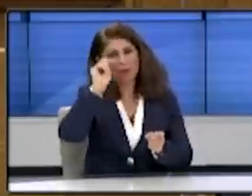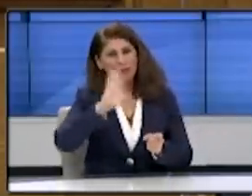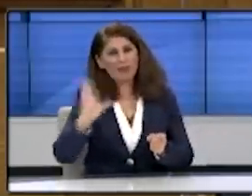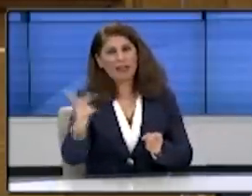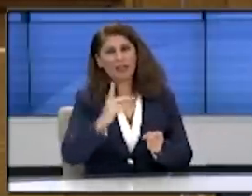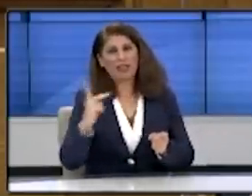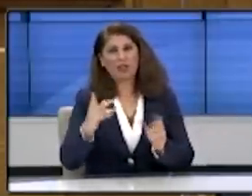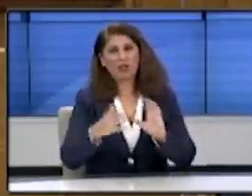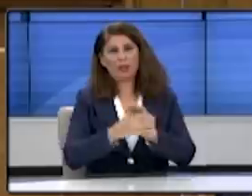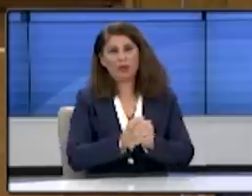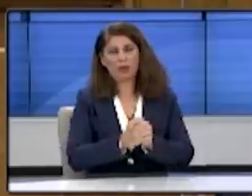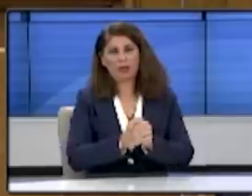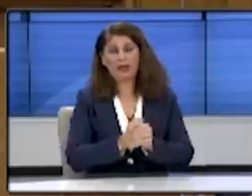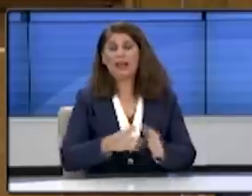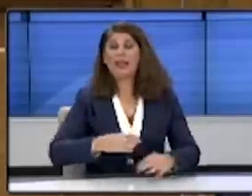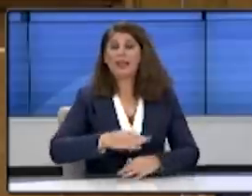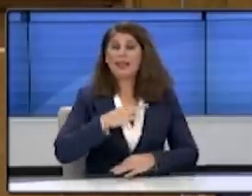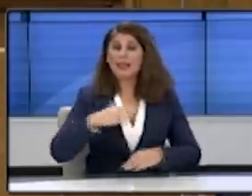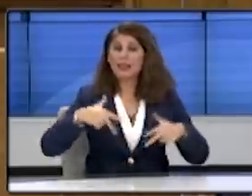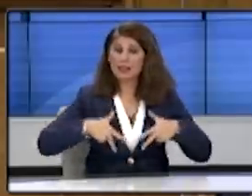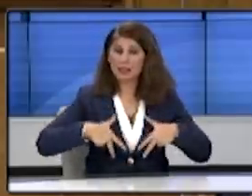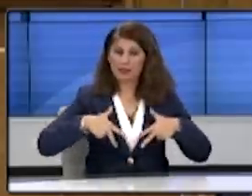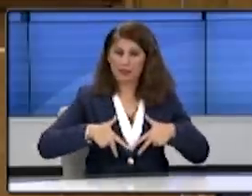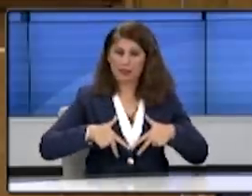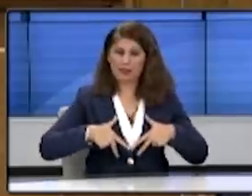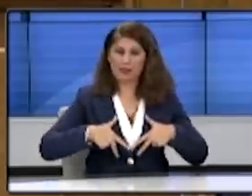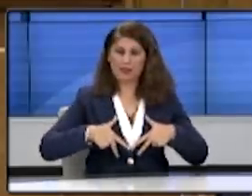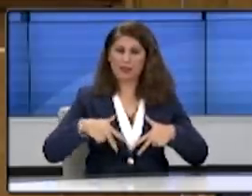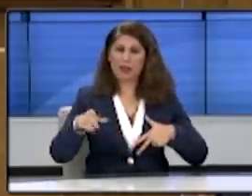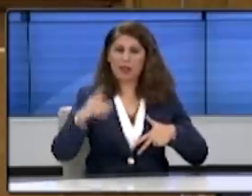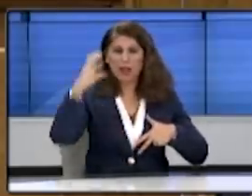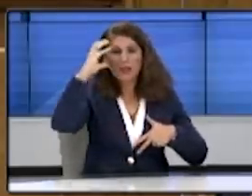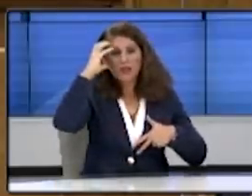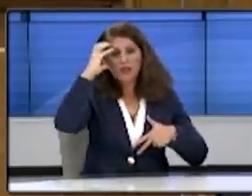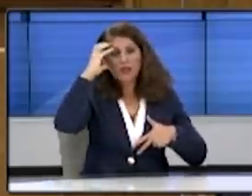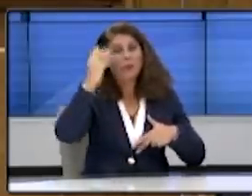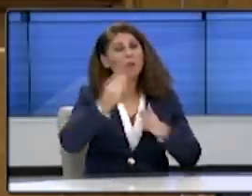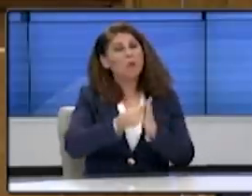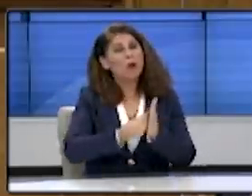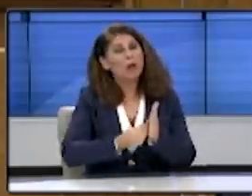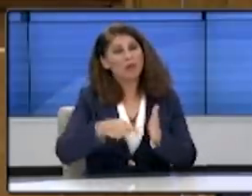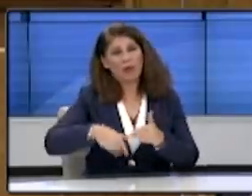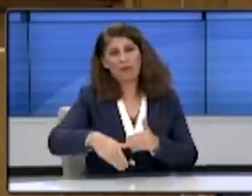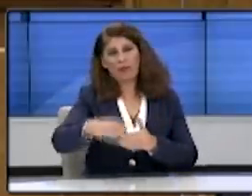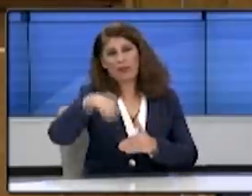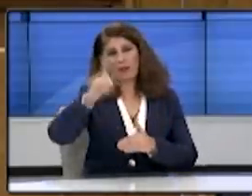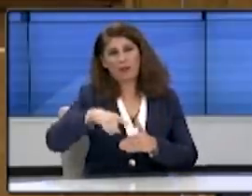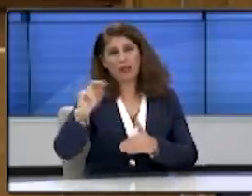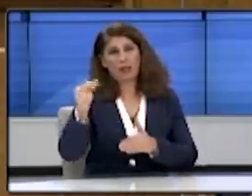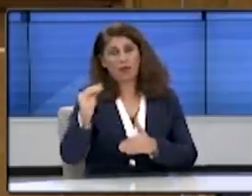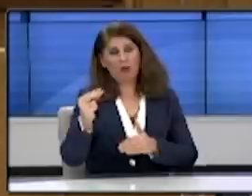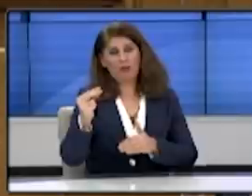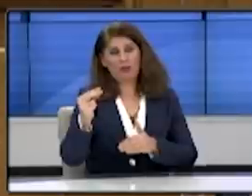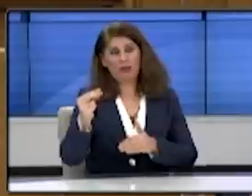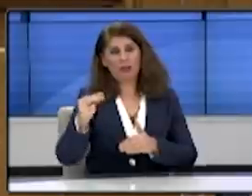κοινωνική συνοχή. Κύριοι της κυβέρνησης, σας το θύμισαν πολλές φορές αυτές τις μέρες οι βουλευτές